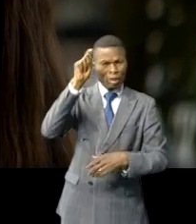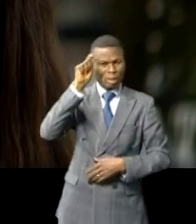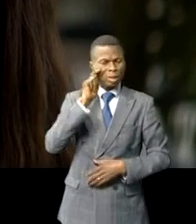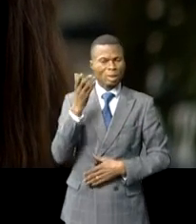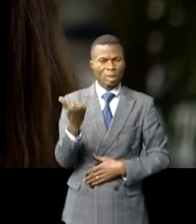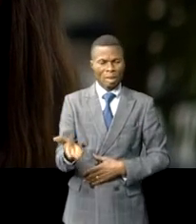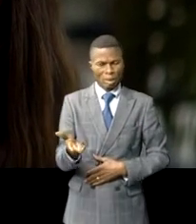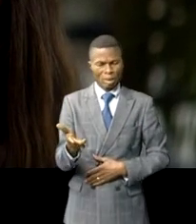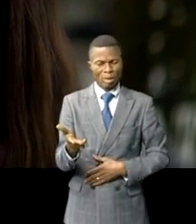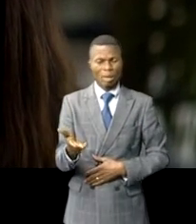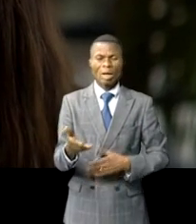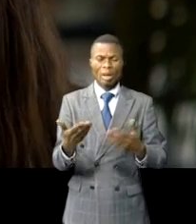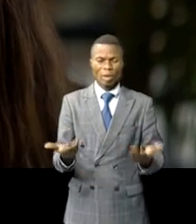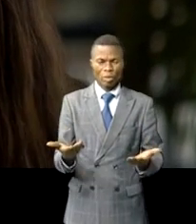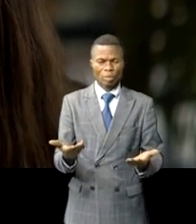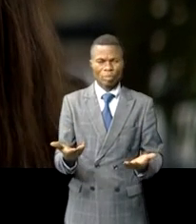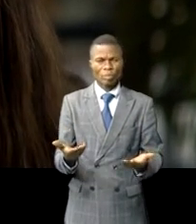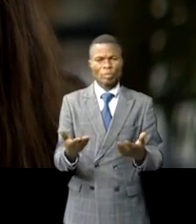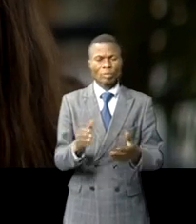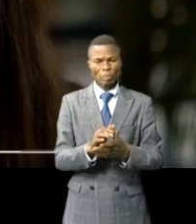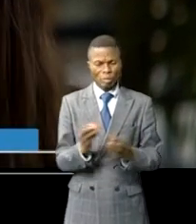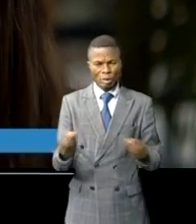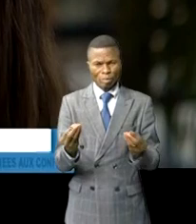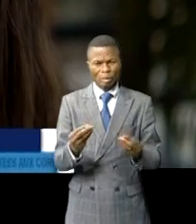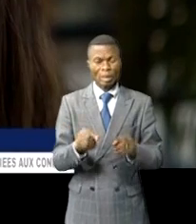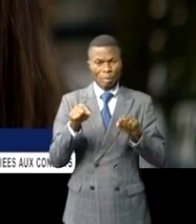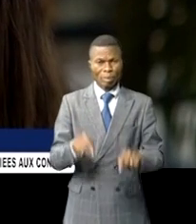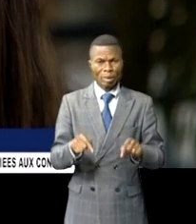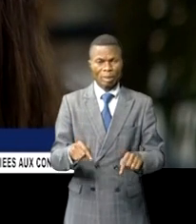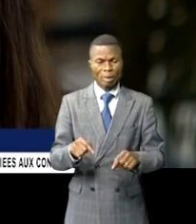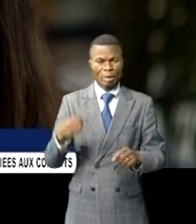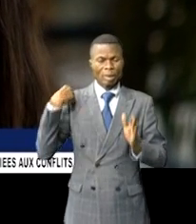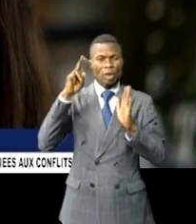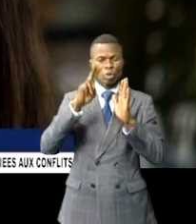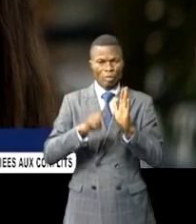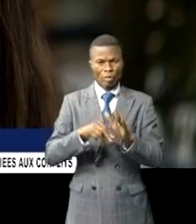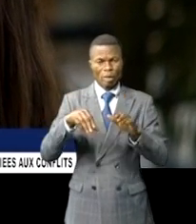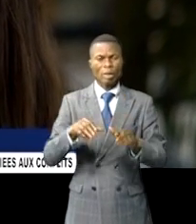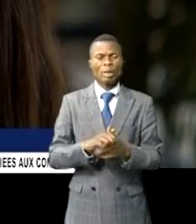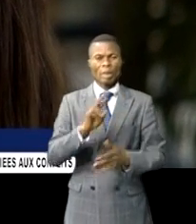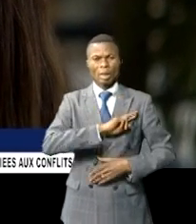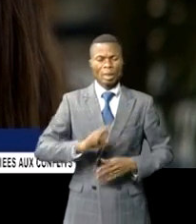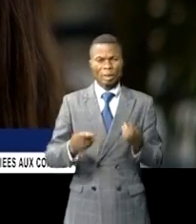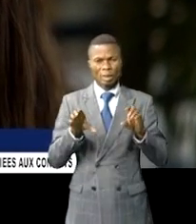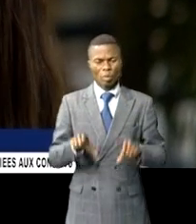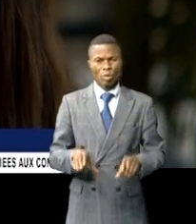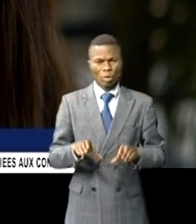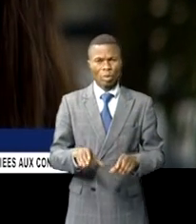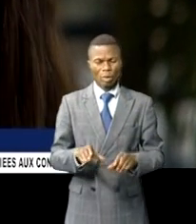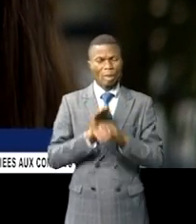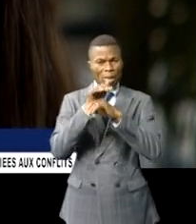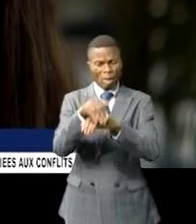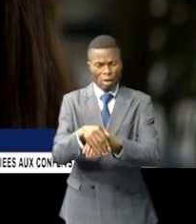pires atrocités. Et c'est maintenant que le gouvernement de RDC